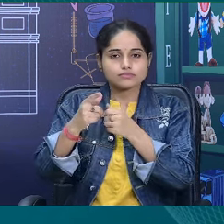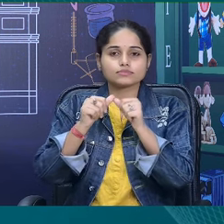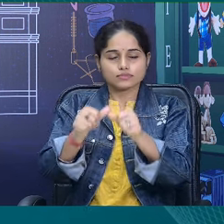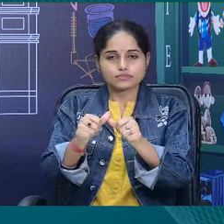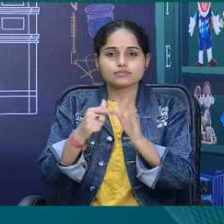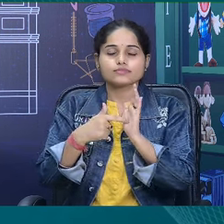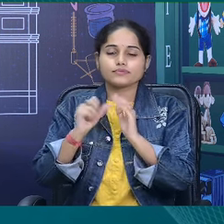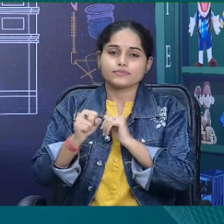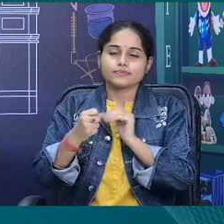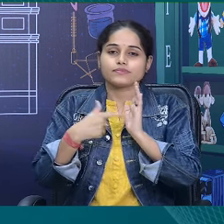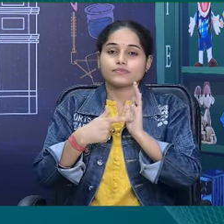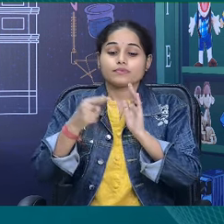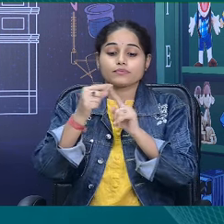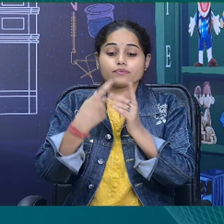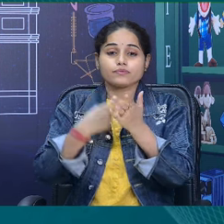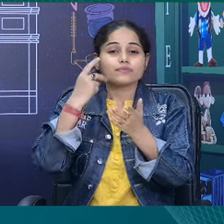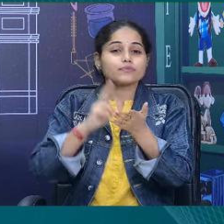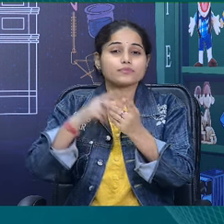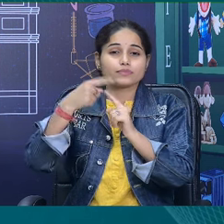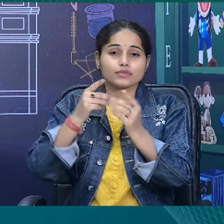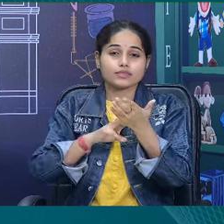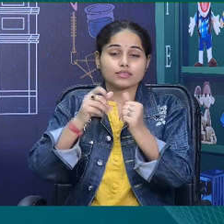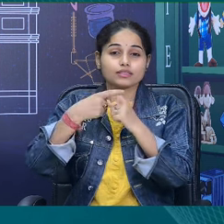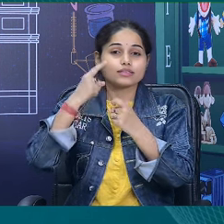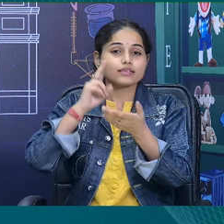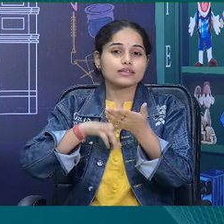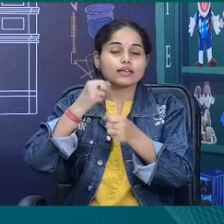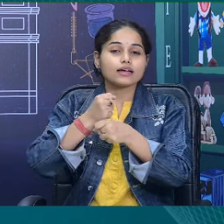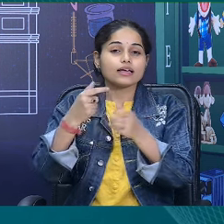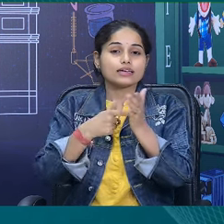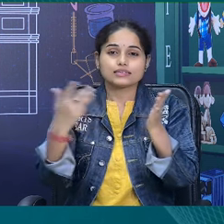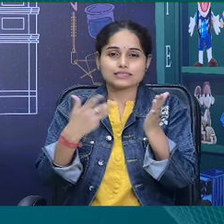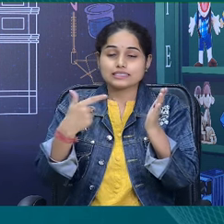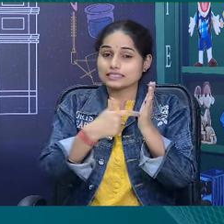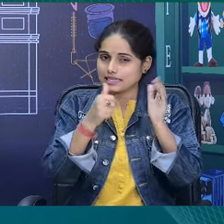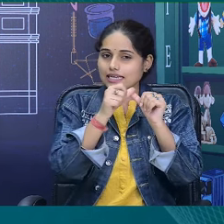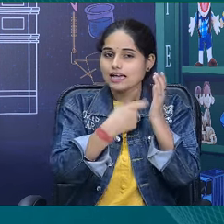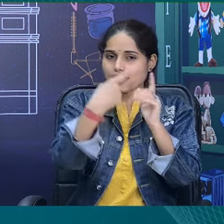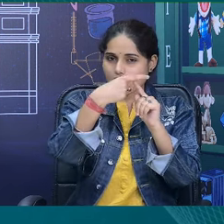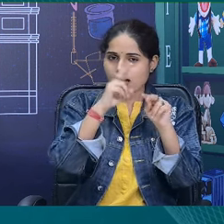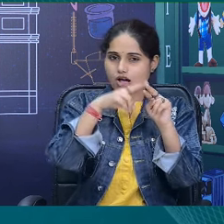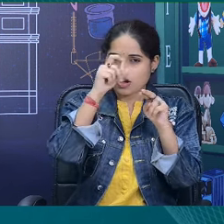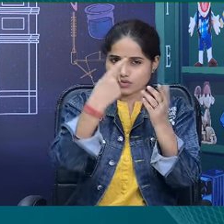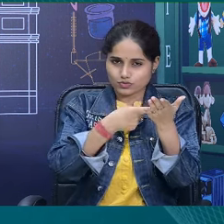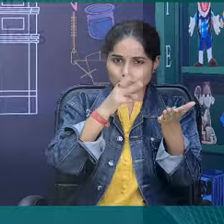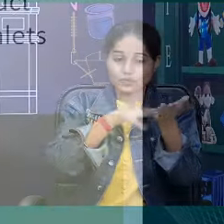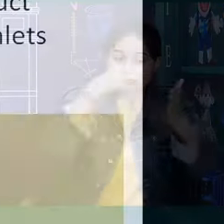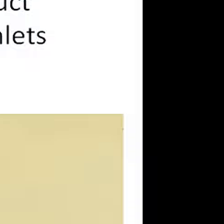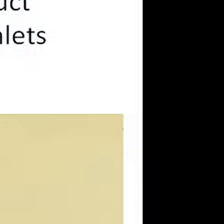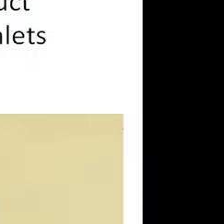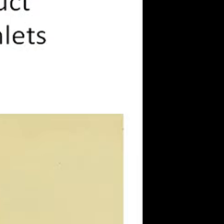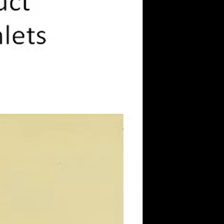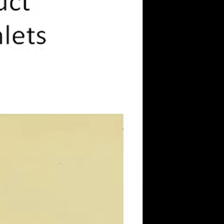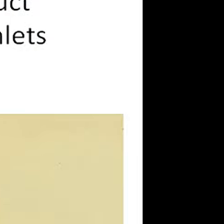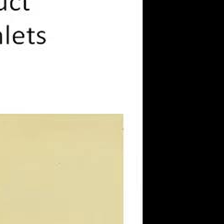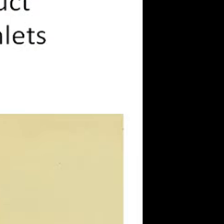जी सर सो प्रिंट मेकिंग मैं थोड़ा सा बता देती हूं प्रिंट मेकिंग एक वो आर्ट फॉर्म था जिसमें वी हैव टू मेक सम बल्क